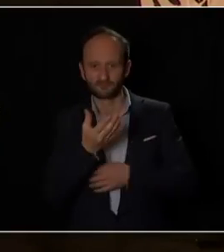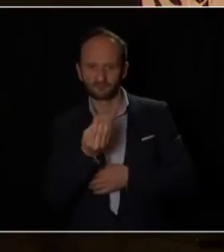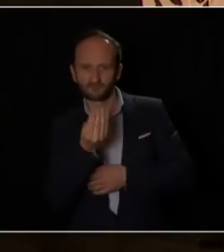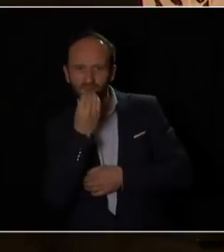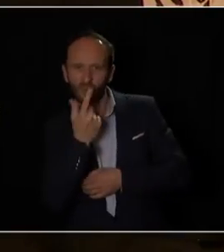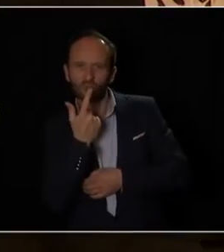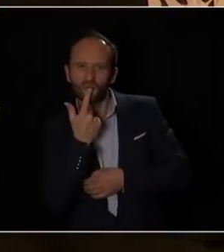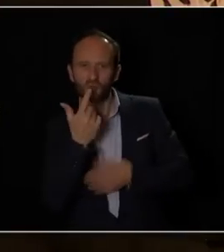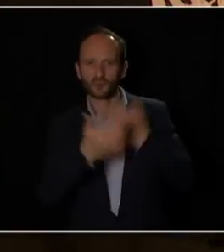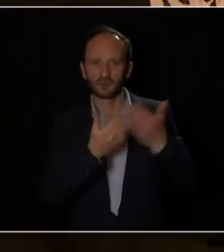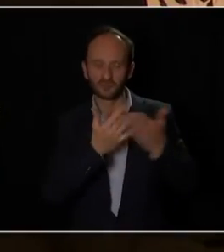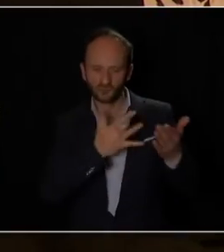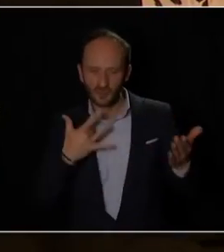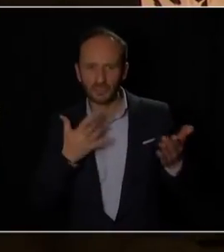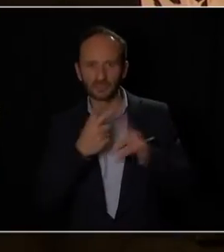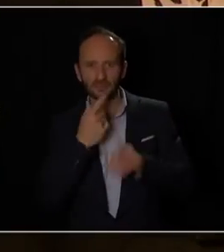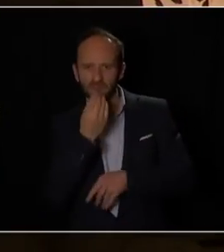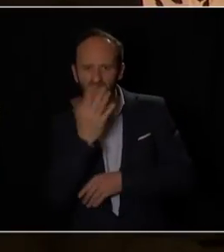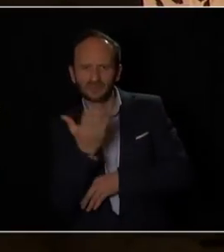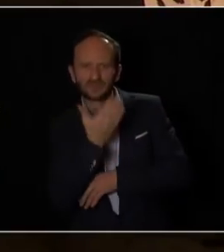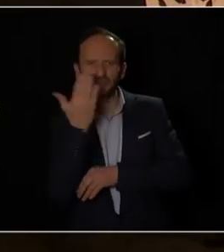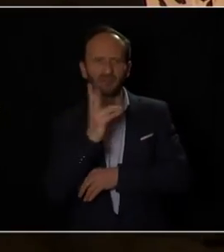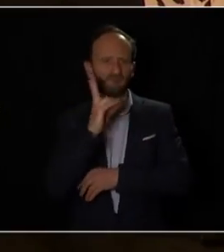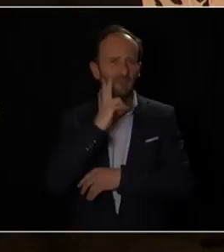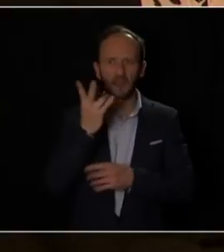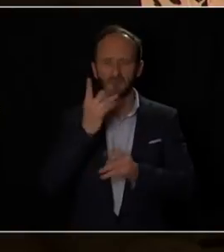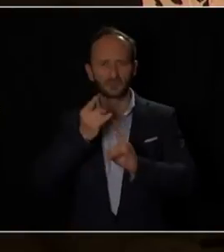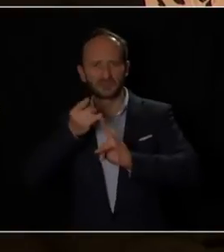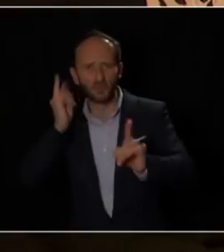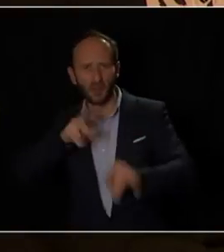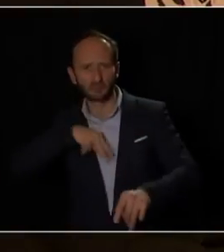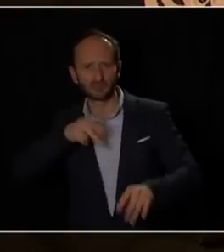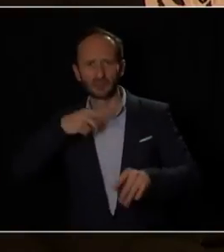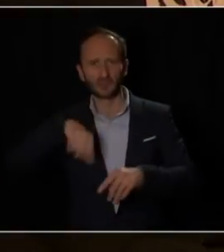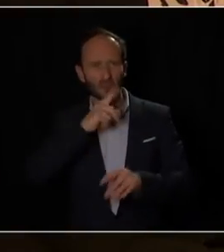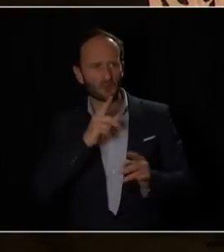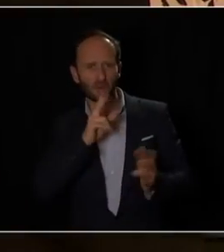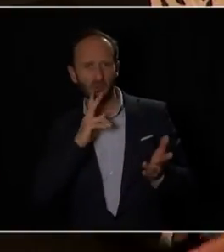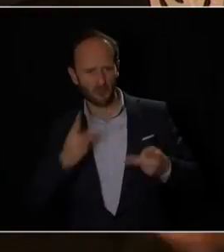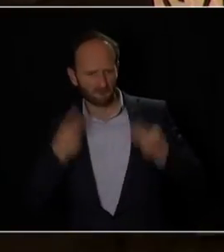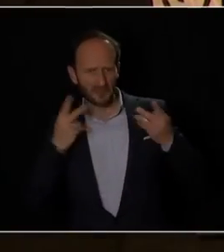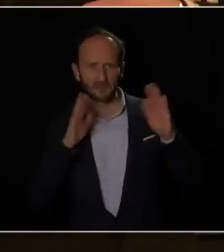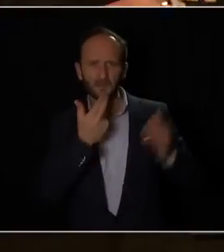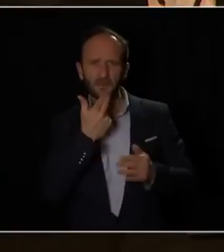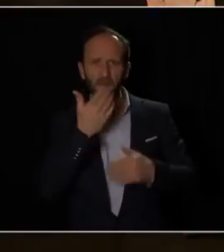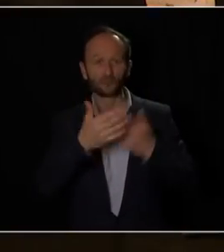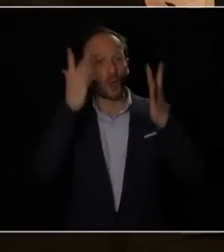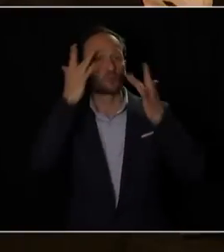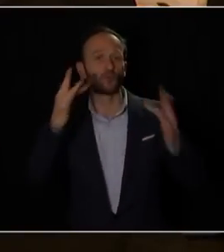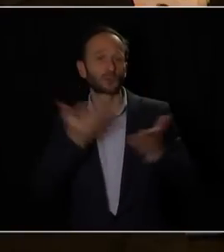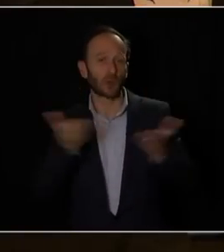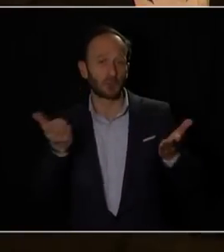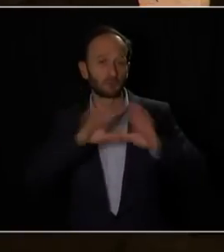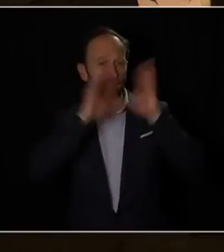la santé, de la gastronomie, du vin, de notre histoire, de l'art de vivre, de la culture, tout simplement. Cela renforcera